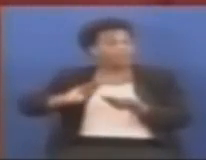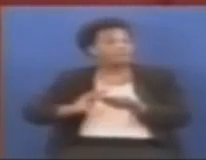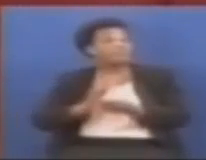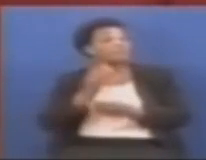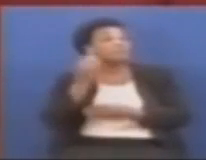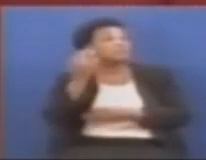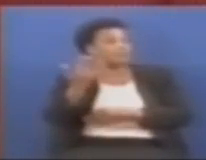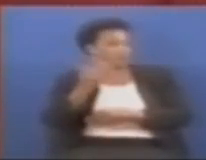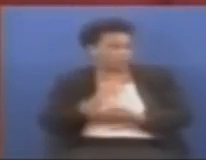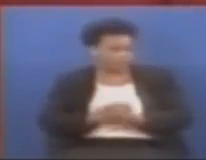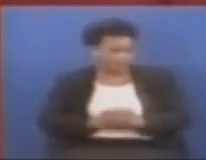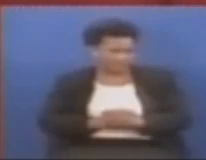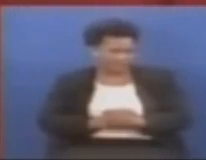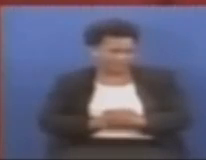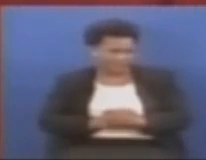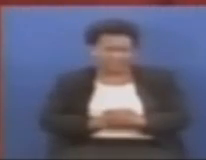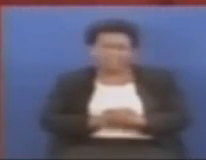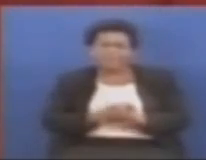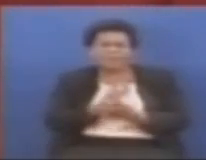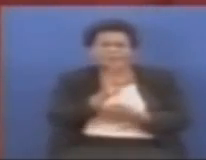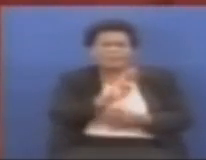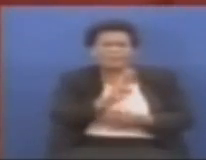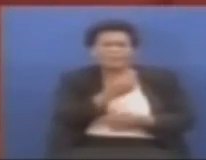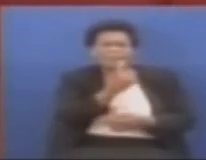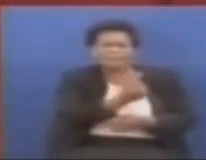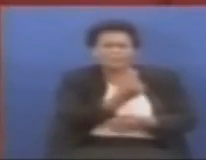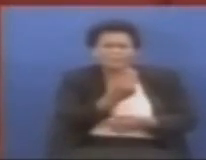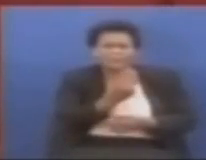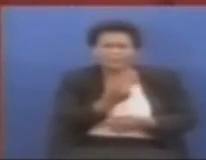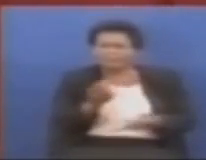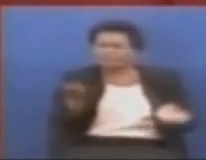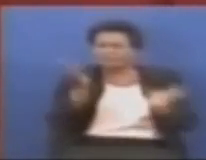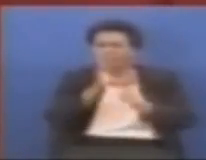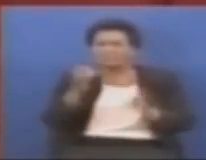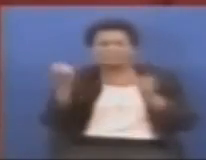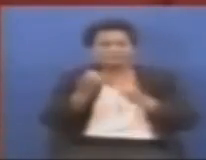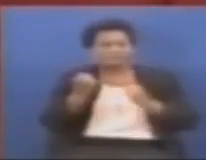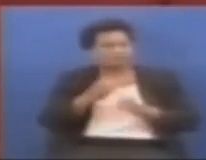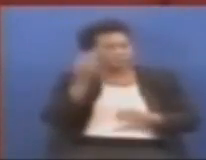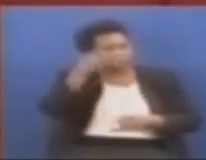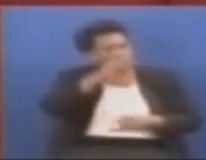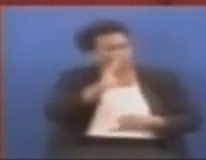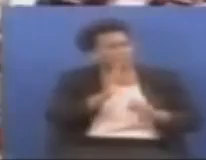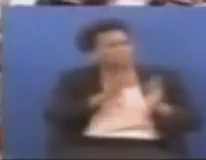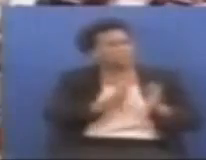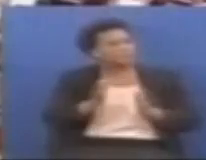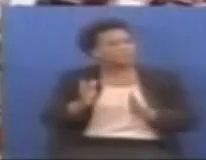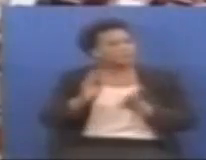mjini si rahisi kukamilisha. Serikali ina mkakati gani?